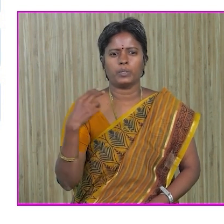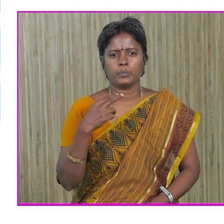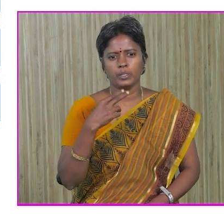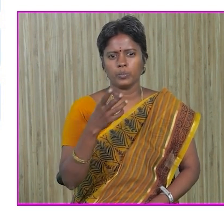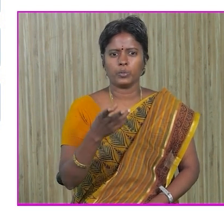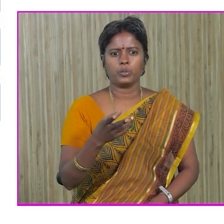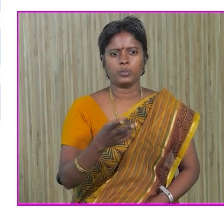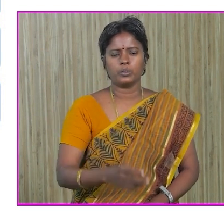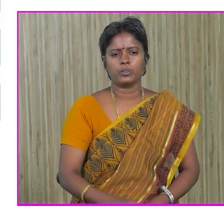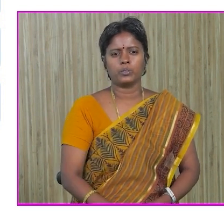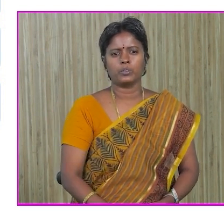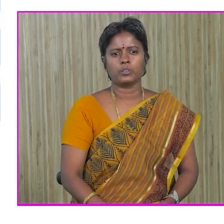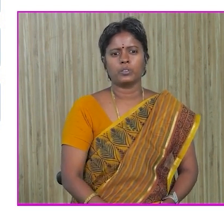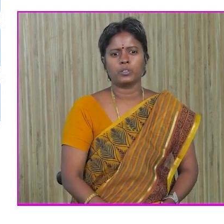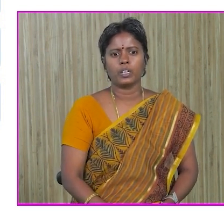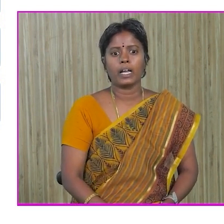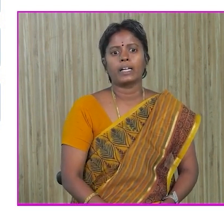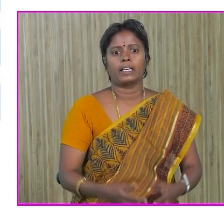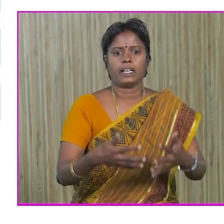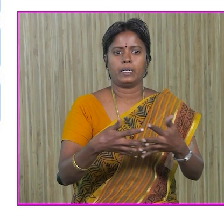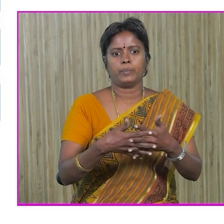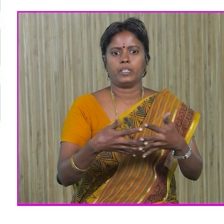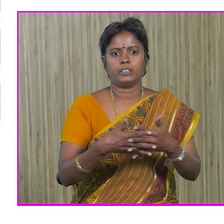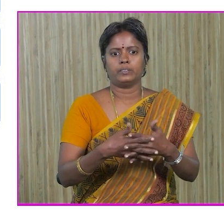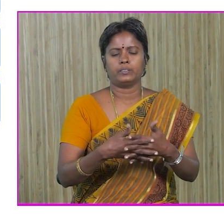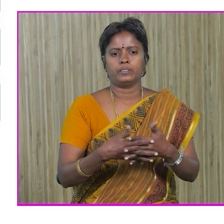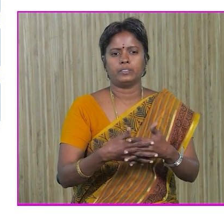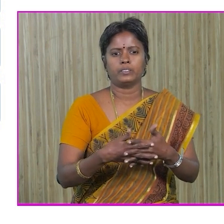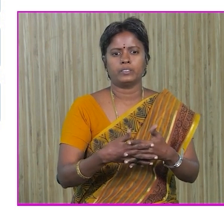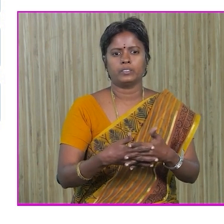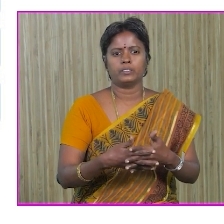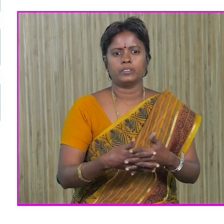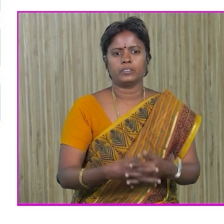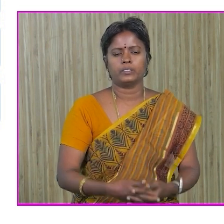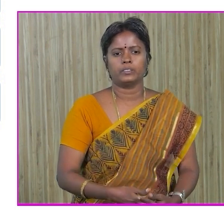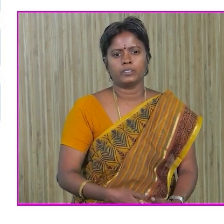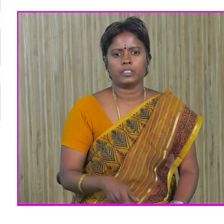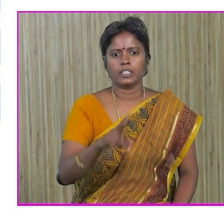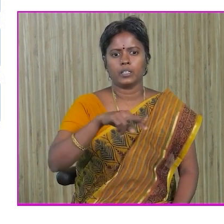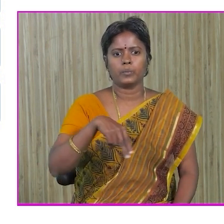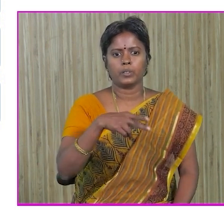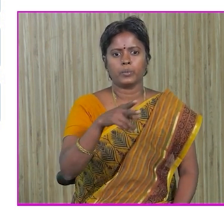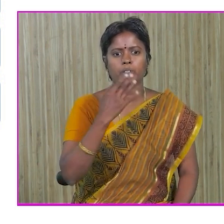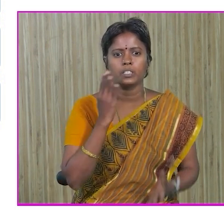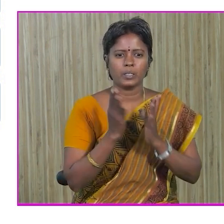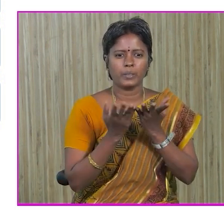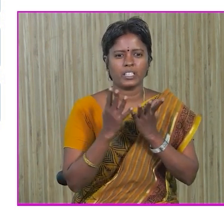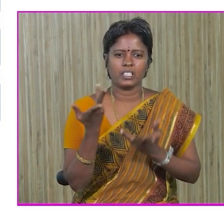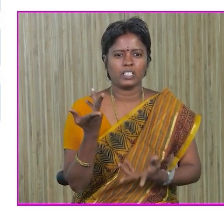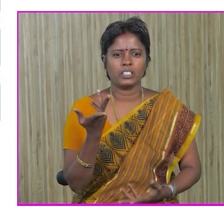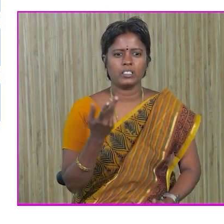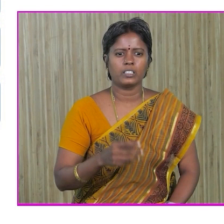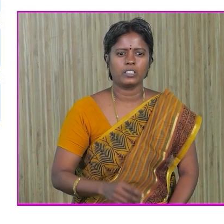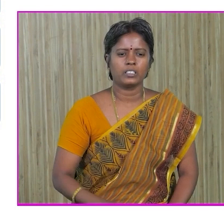பொருள். கிளைஞர், இது புதிய சொல், 8வது வகுப்பு வரை நீங்கள் படித்ததில்லை. கிளைஞர் என்ற சொல்லின்